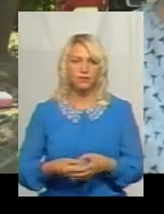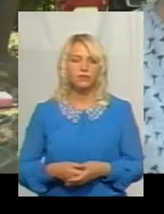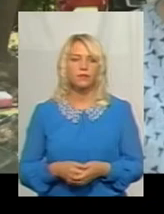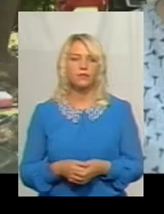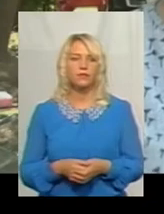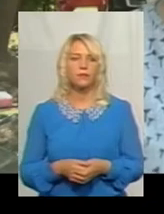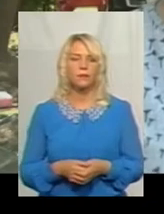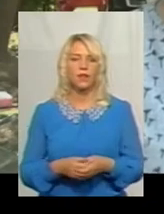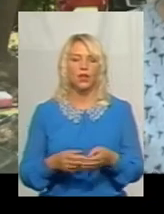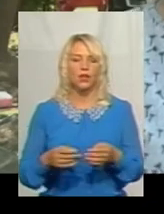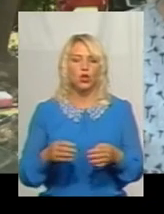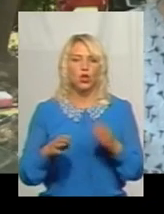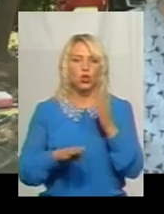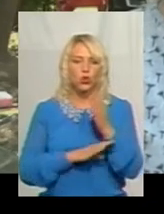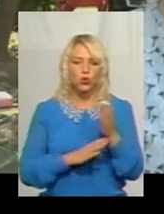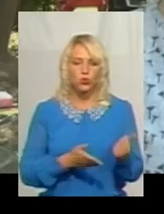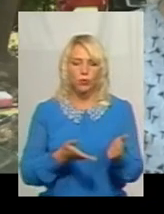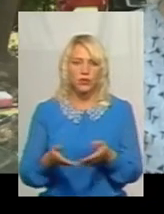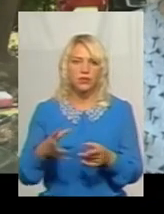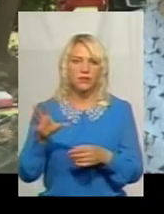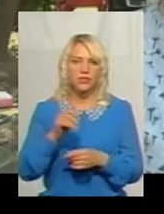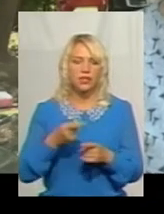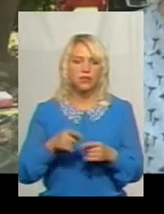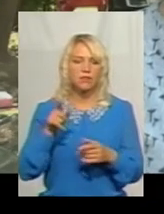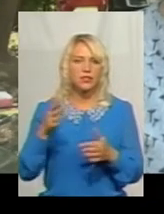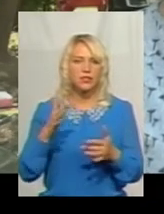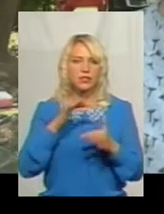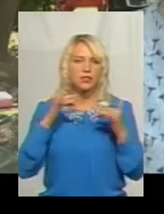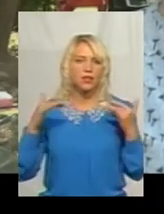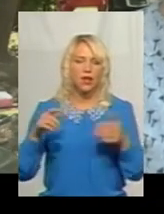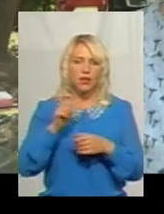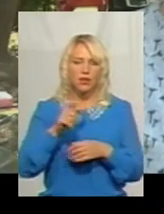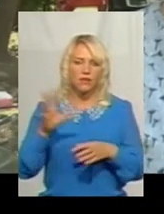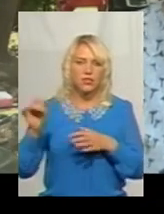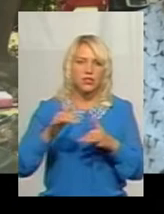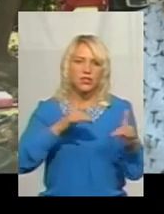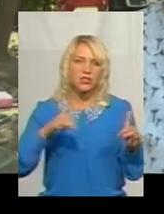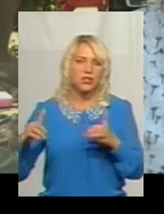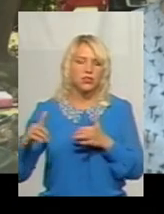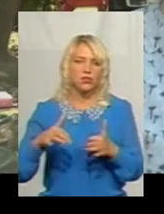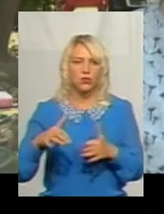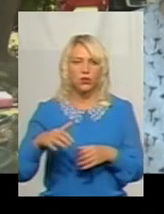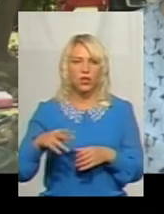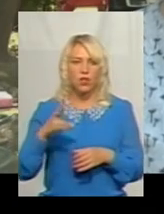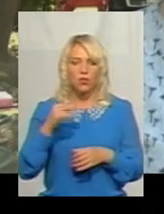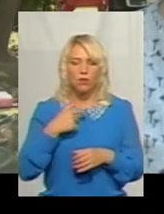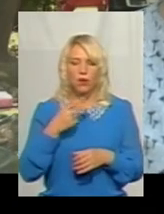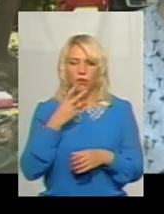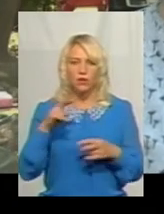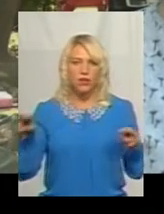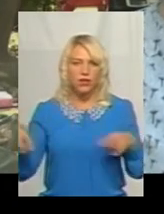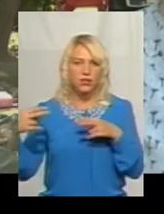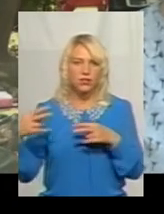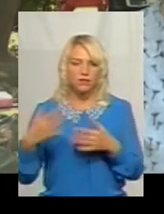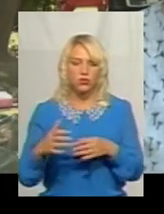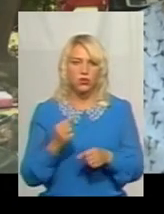довго дошку приніс себе, зробило. І знаєте, хоч там було стільки народу, всі кричали, всі нас тягнули в різні сторони. Ну, ми одне одного подивилися,